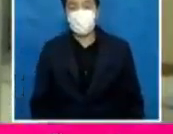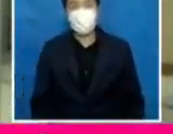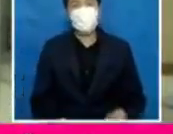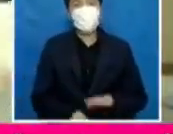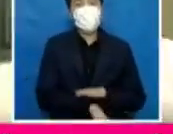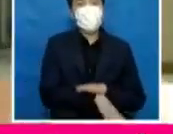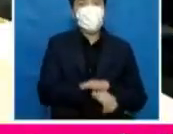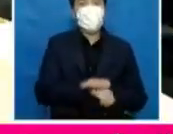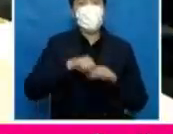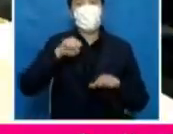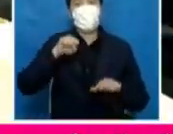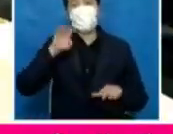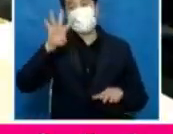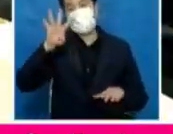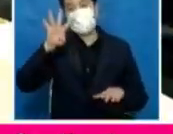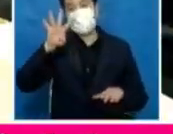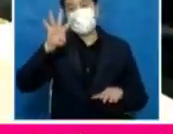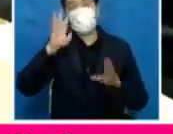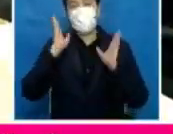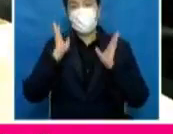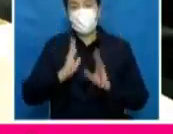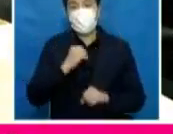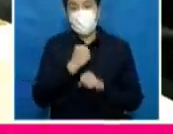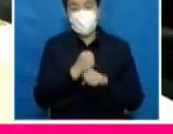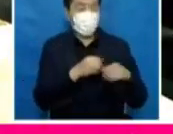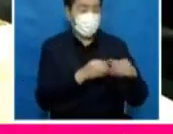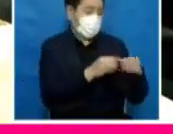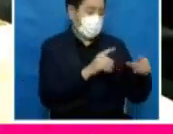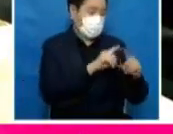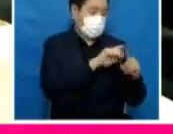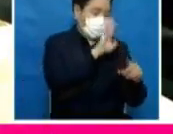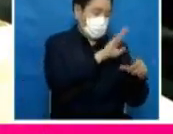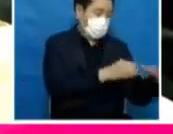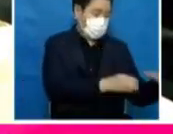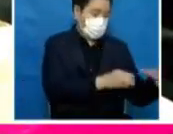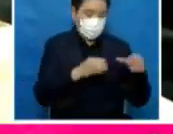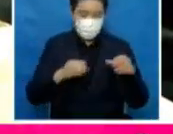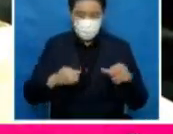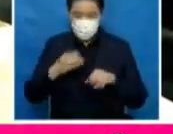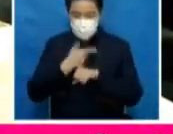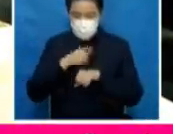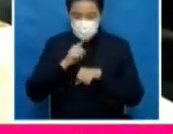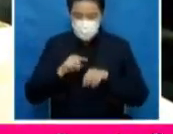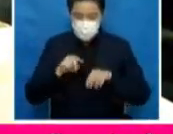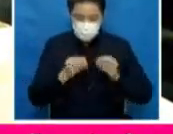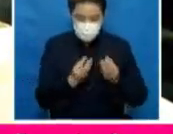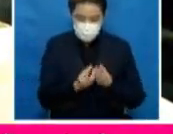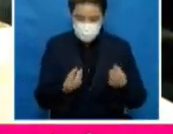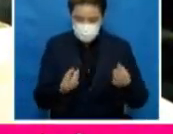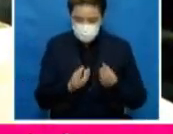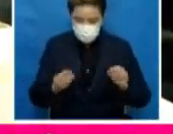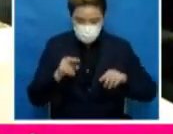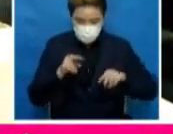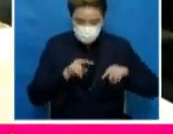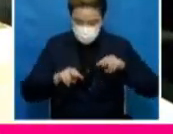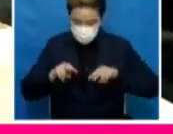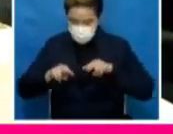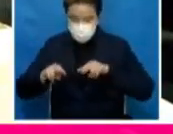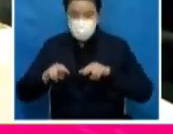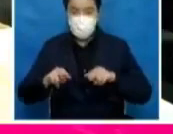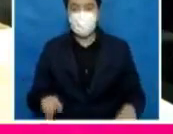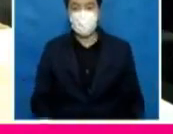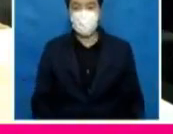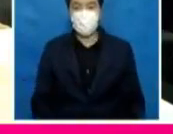4พนักงานนำกล่องลูกบอลยางหมายเลข4มาให้ประธานกรรมการได้ตรวจสอบครับ